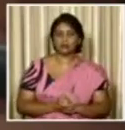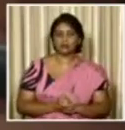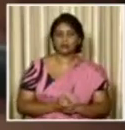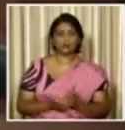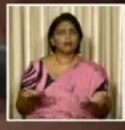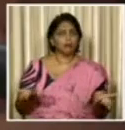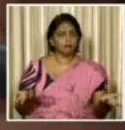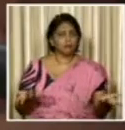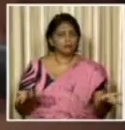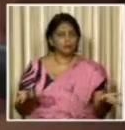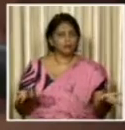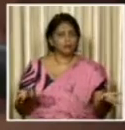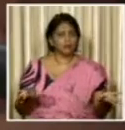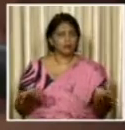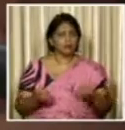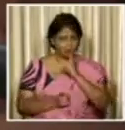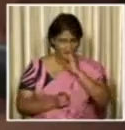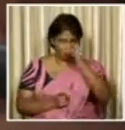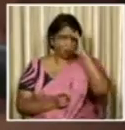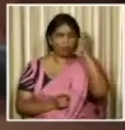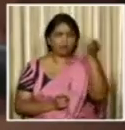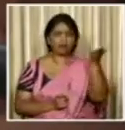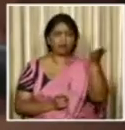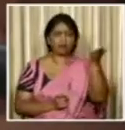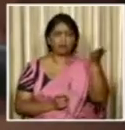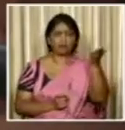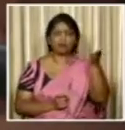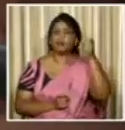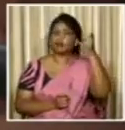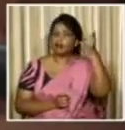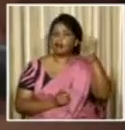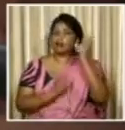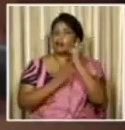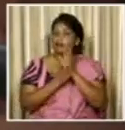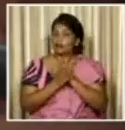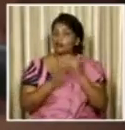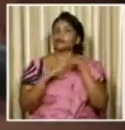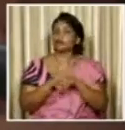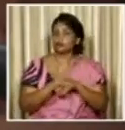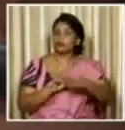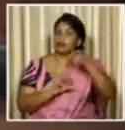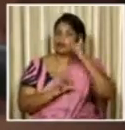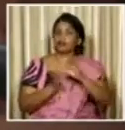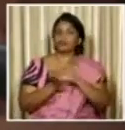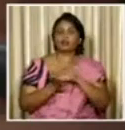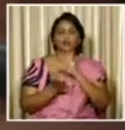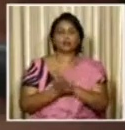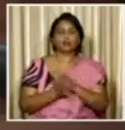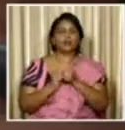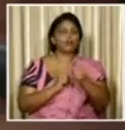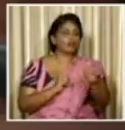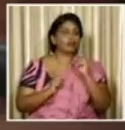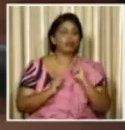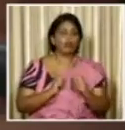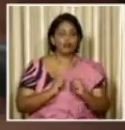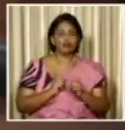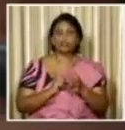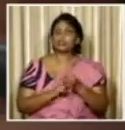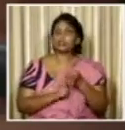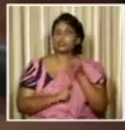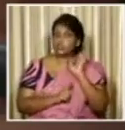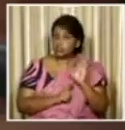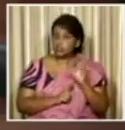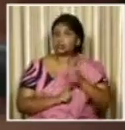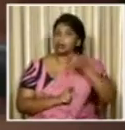monada me karanne me kathanayaka wara edda Itu mana tiennya wiyasta sabawa tiindo danun din. Itu mana kalau tiennya mukad? Janadhipati